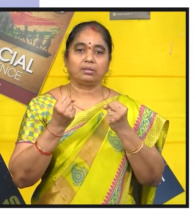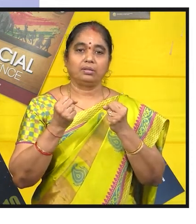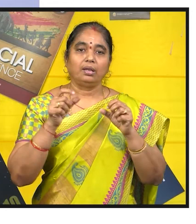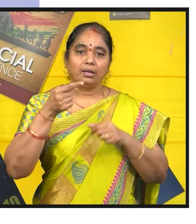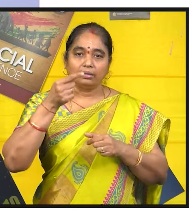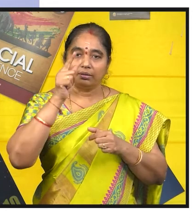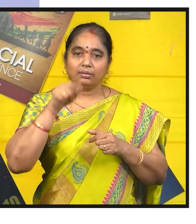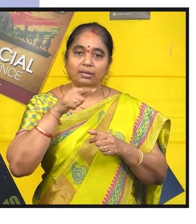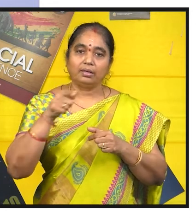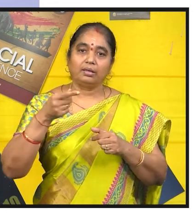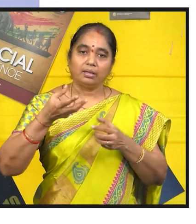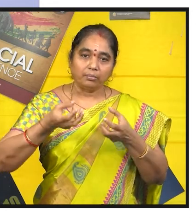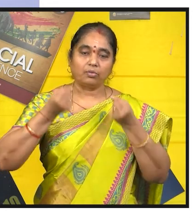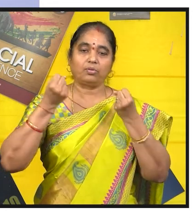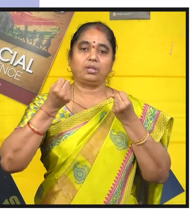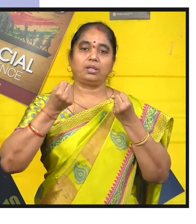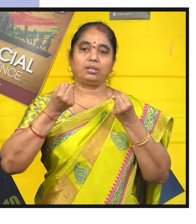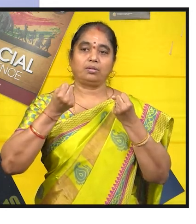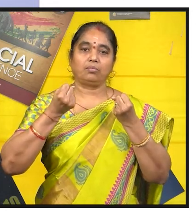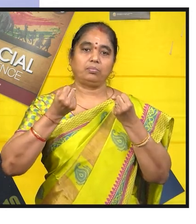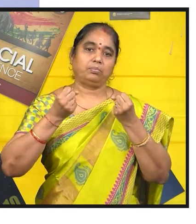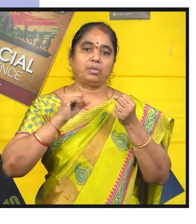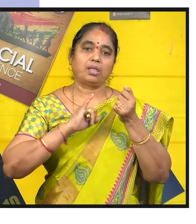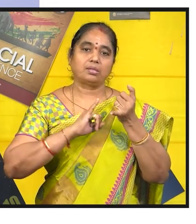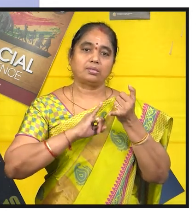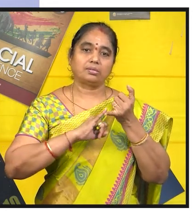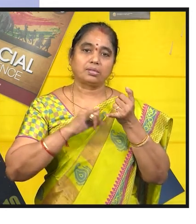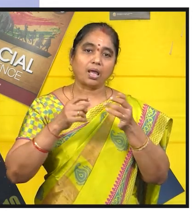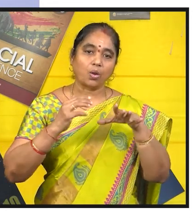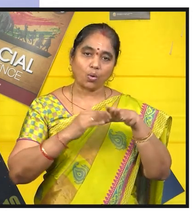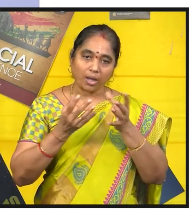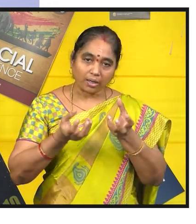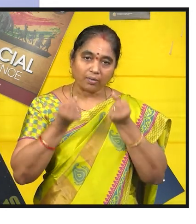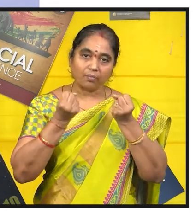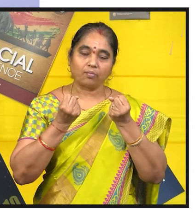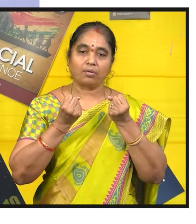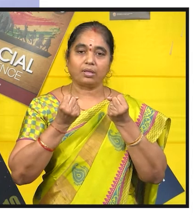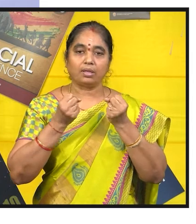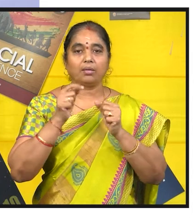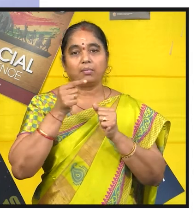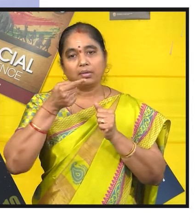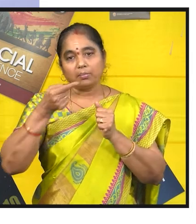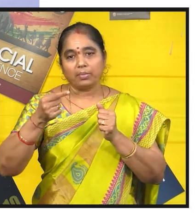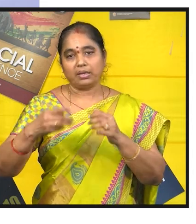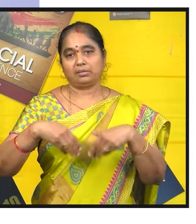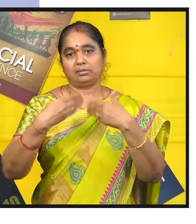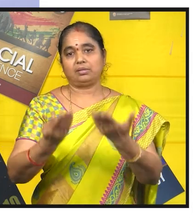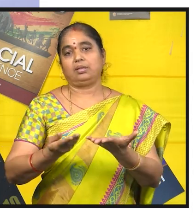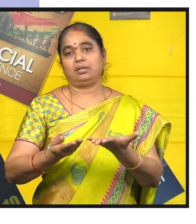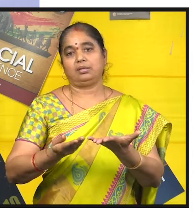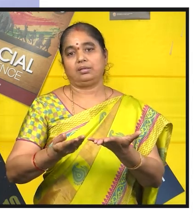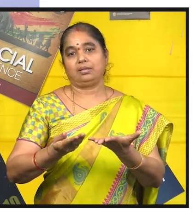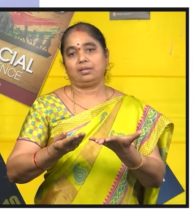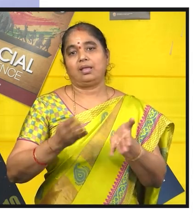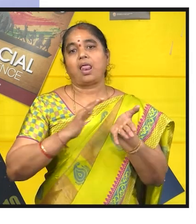இழந்து நேர்மின் அயனியை உருவாக்குகிறது. அதே போல் உப்பினிகள் ஒரு எலக்ட்ரானை வாங்கி எதிர்மின் அயனிகளை கொடுக்கிறது. உப்பினிகளை